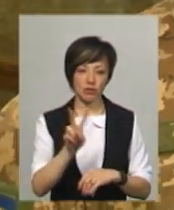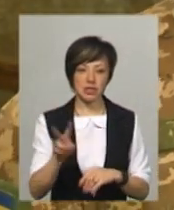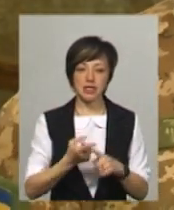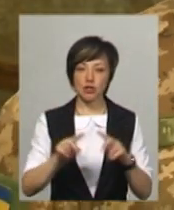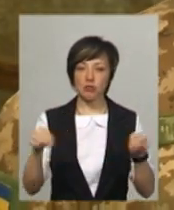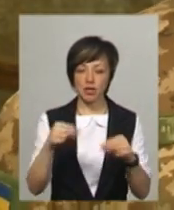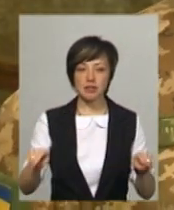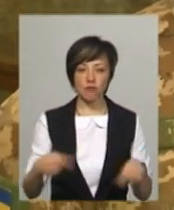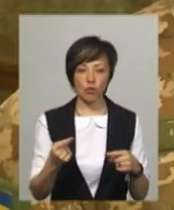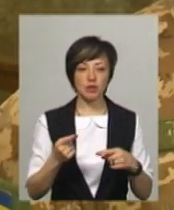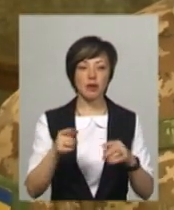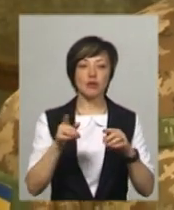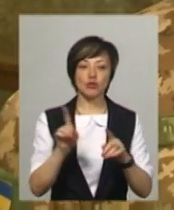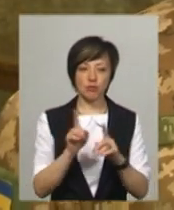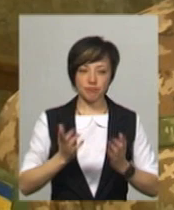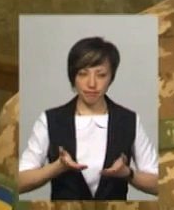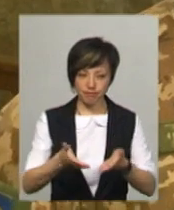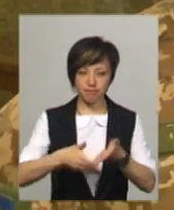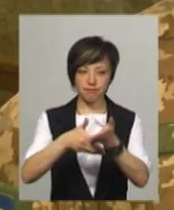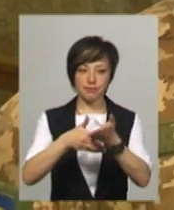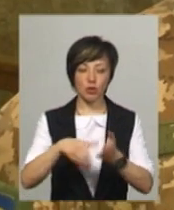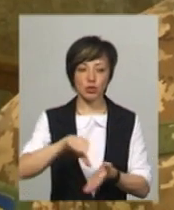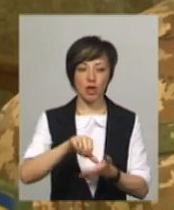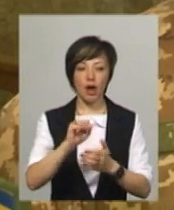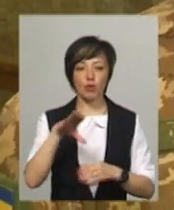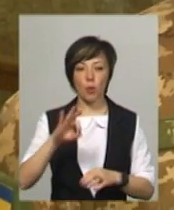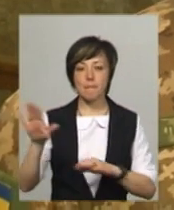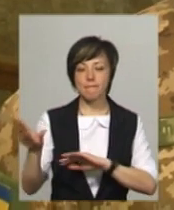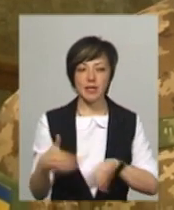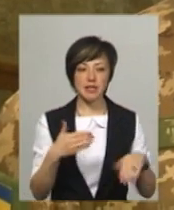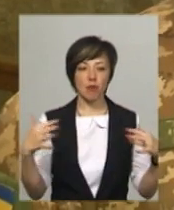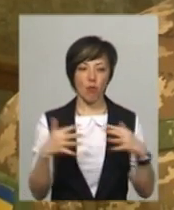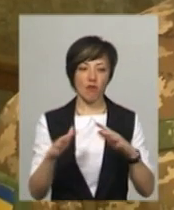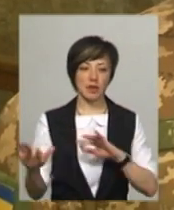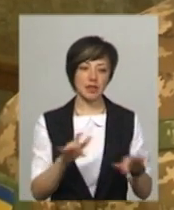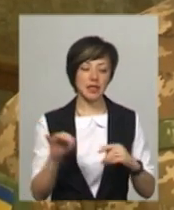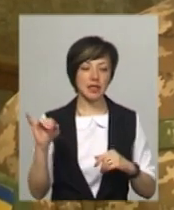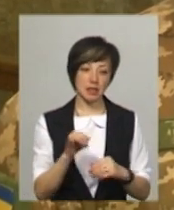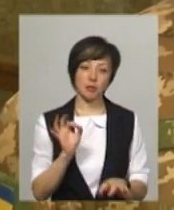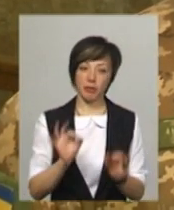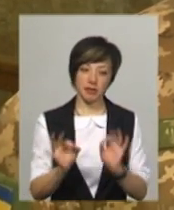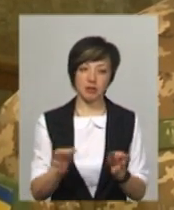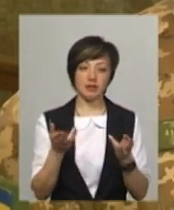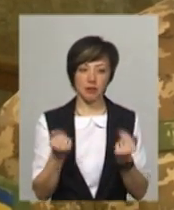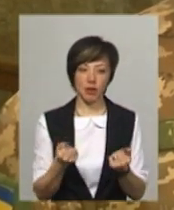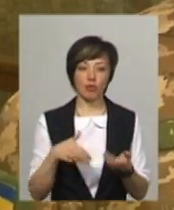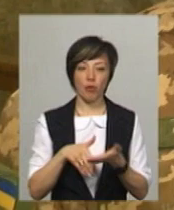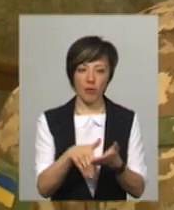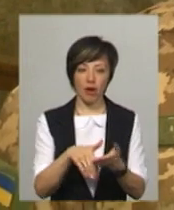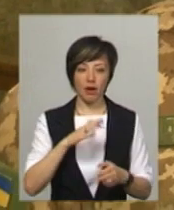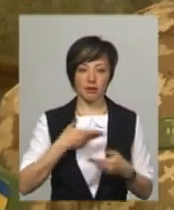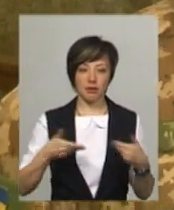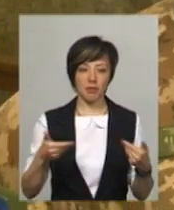чемпіонат створений взагалі з метою реабілітації учасників АТО після бойових дій. І справедливий, так, він допомагає